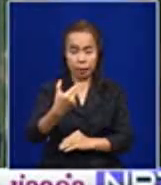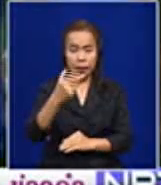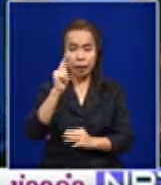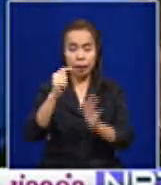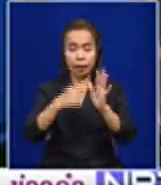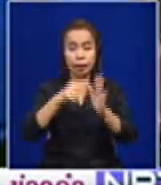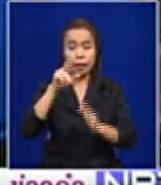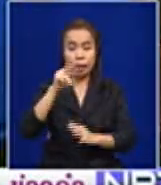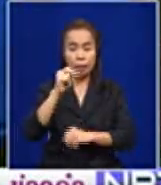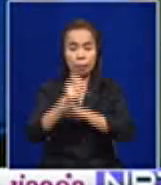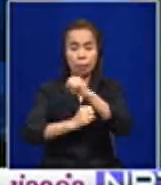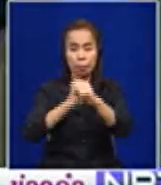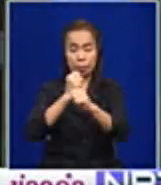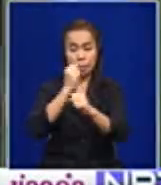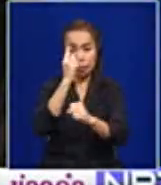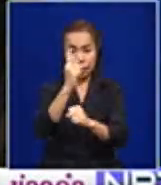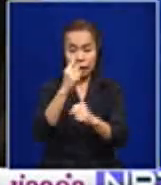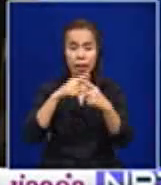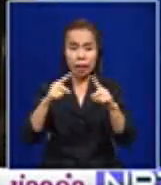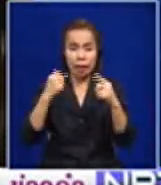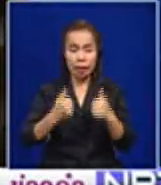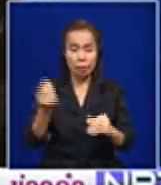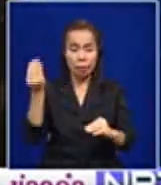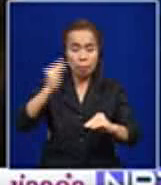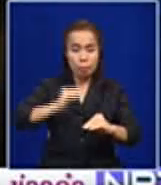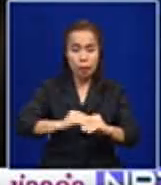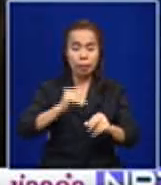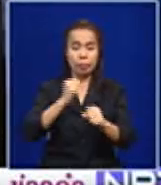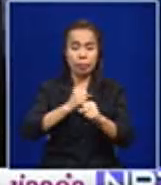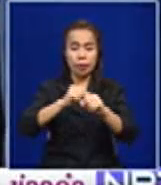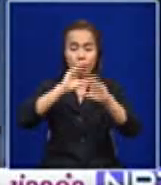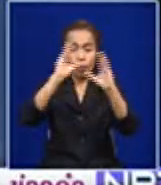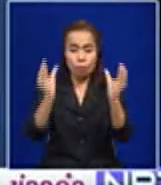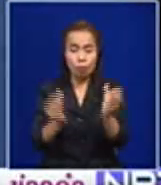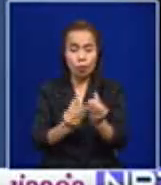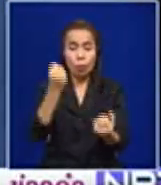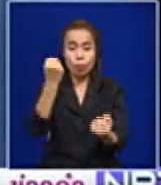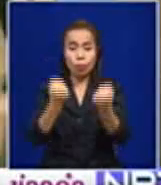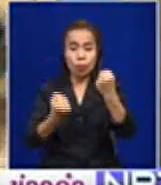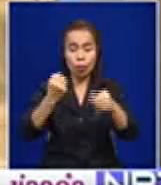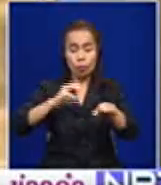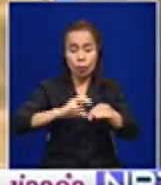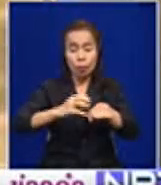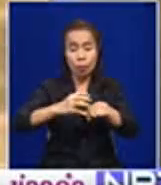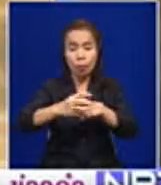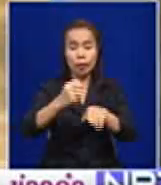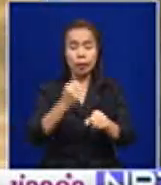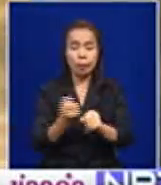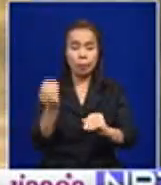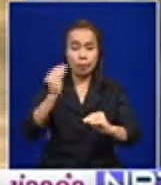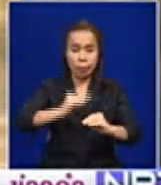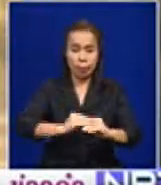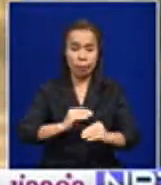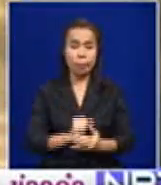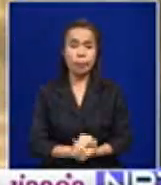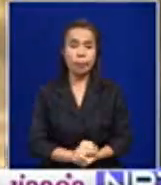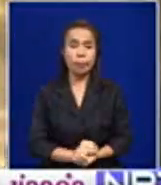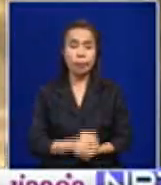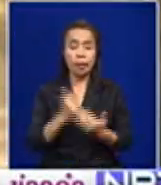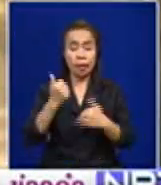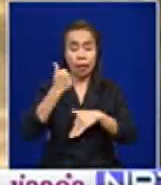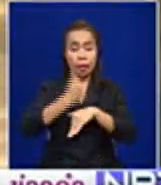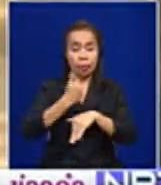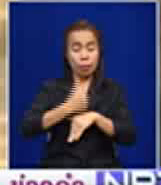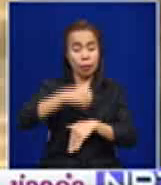ภายใน 5ปีนั้นตั้งเป้าเพิ่มกำลังการผลิตที่จะทำให้มีการใช้ยางธรรมชาติกว่า 76000ตันต่อปีอธิบดีกรมโรง